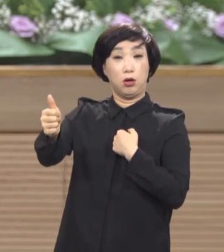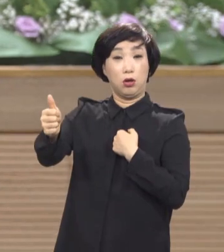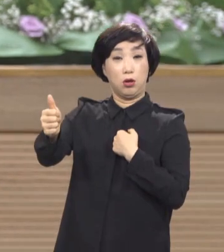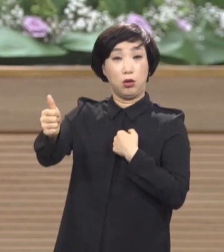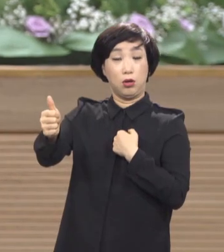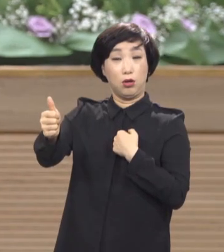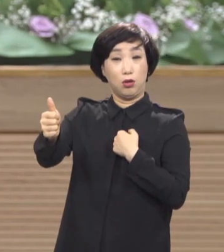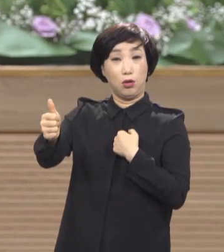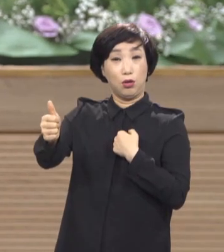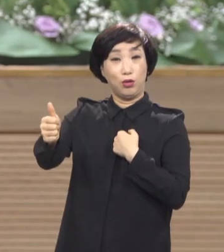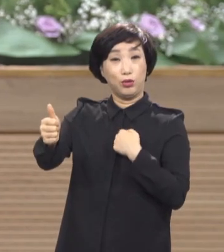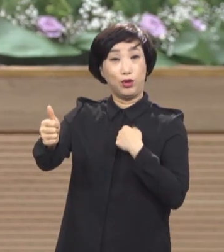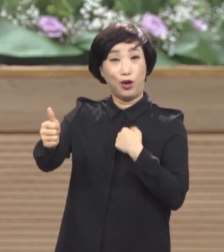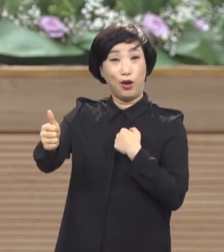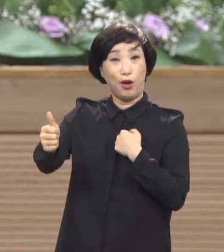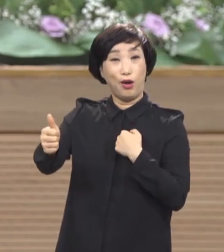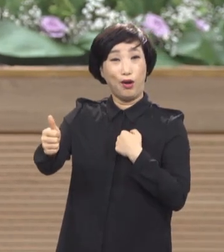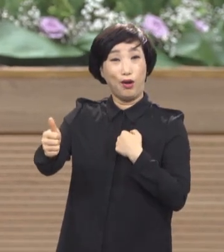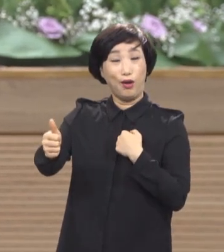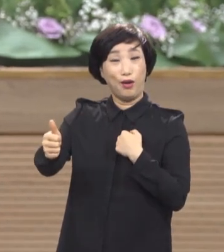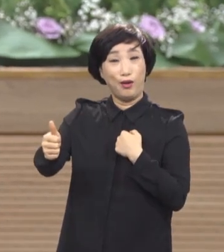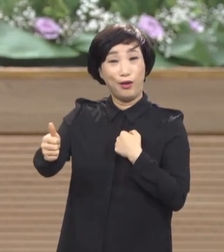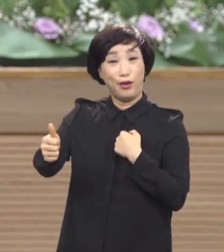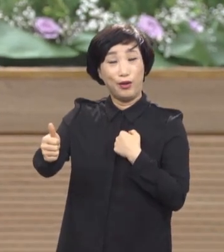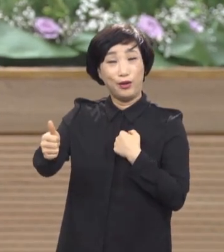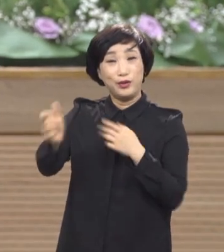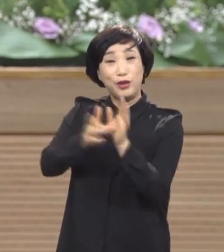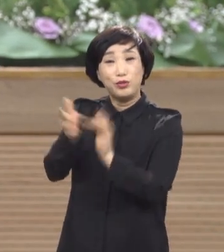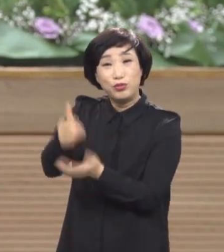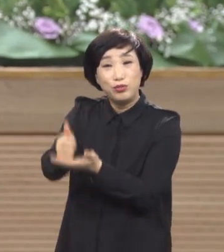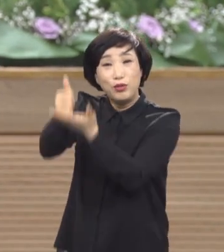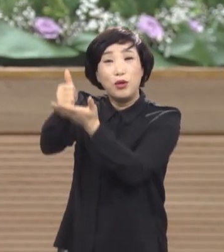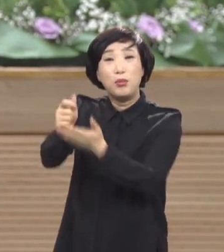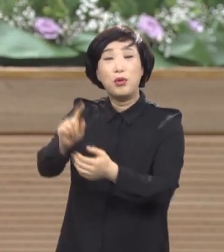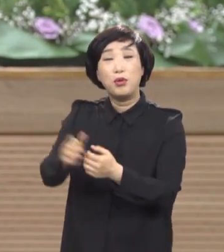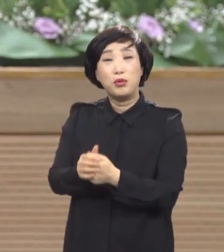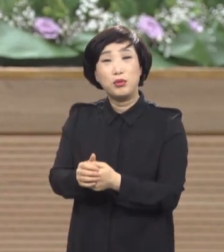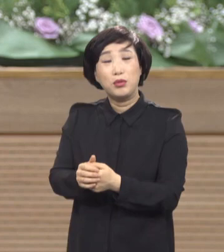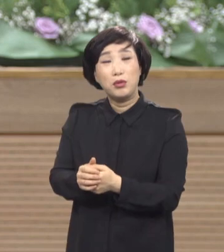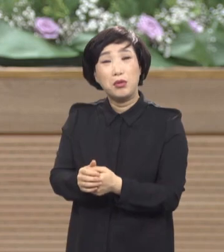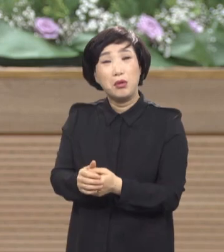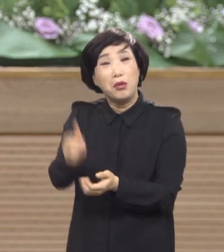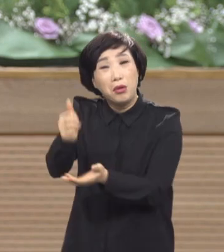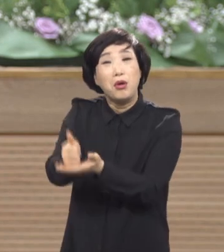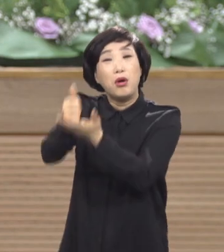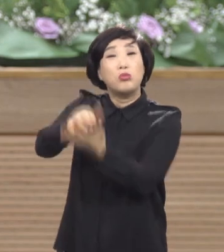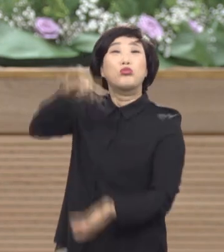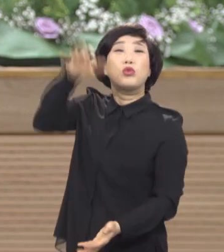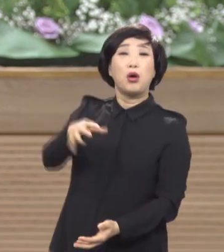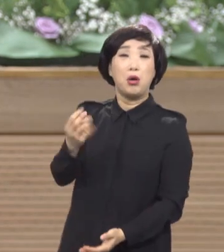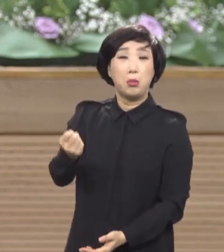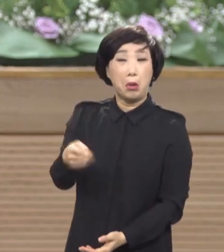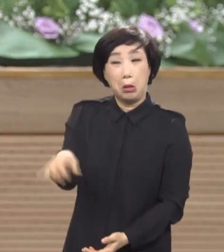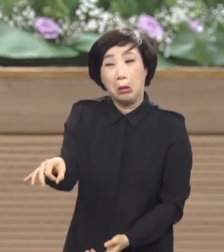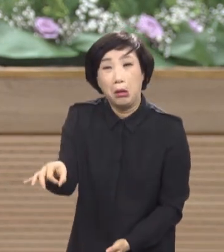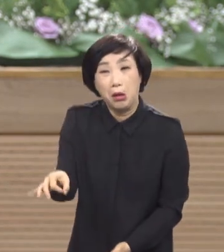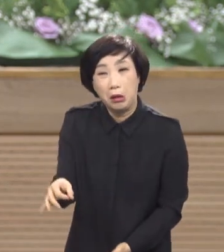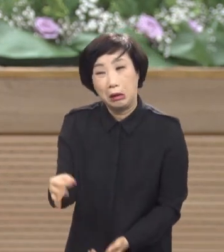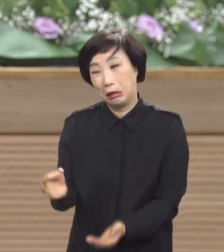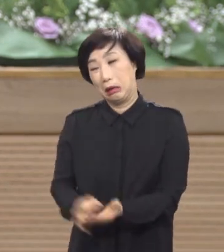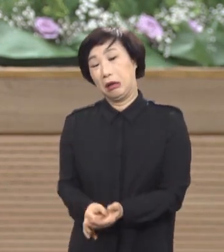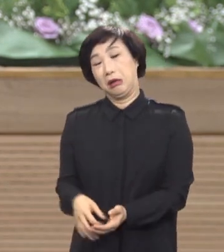여러분은 얼마나 싸구려처럼 그 주님의 목숨을 대했던가 얼마나